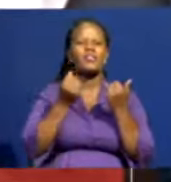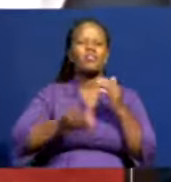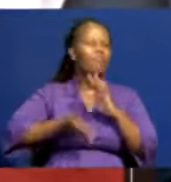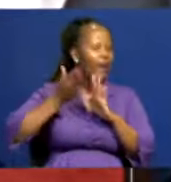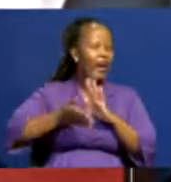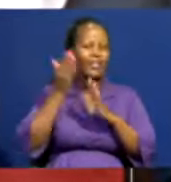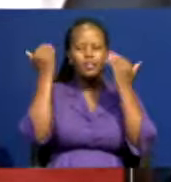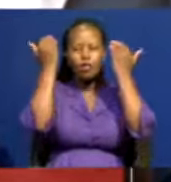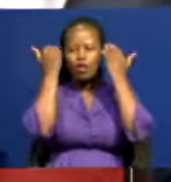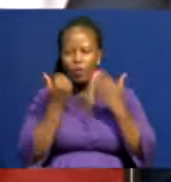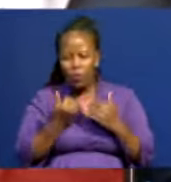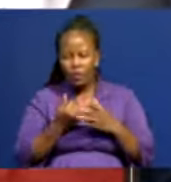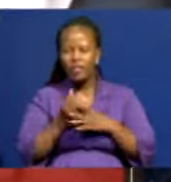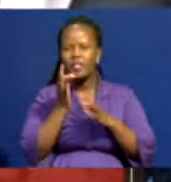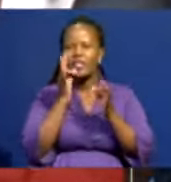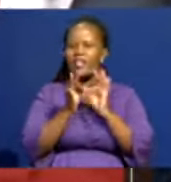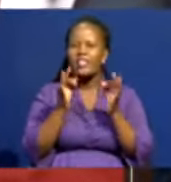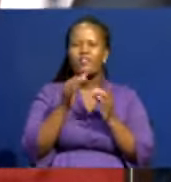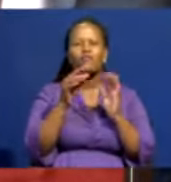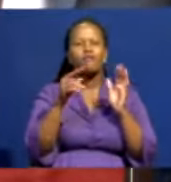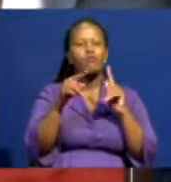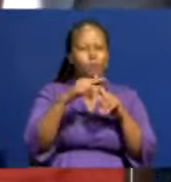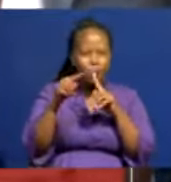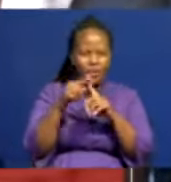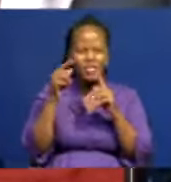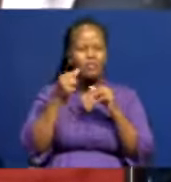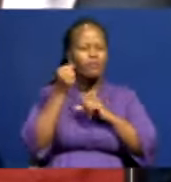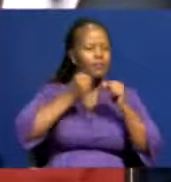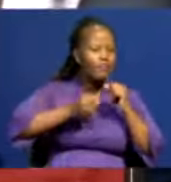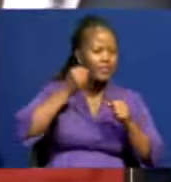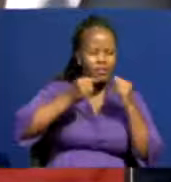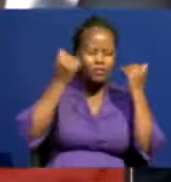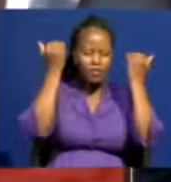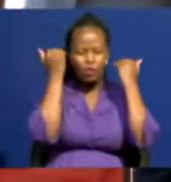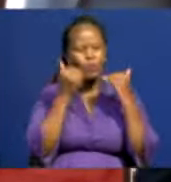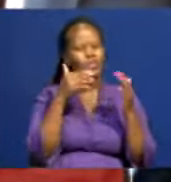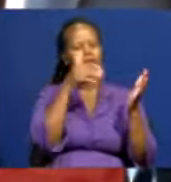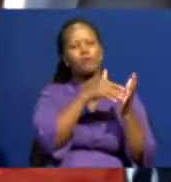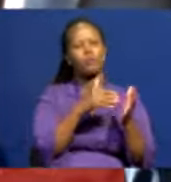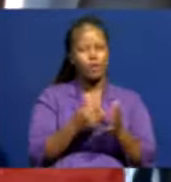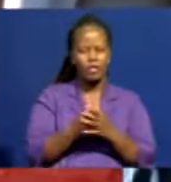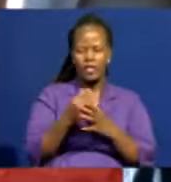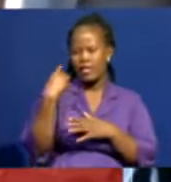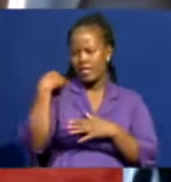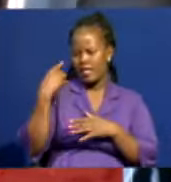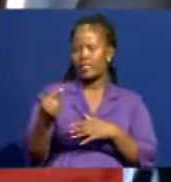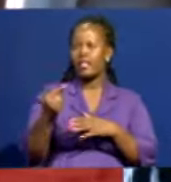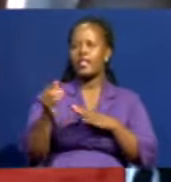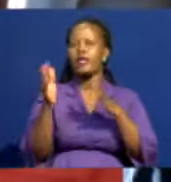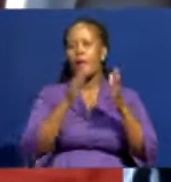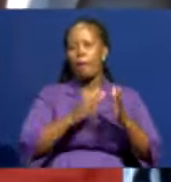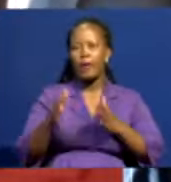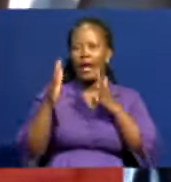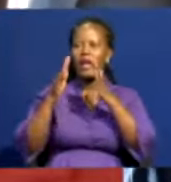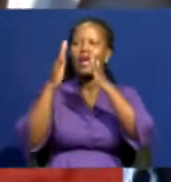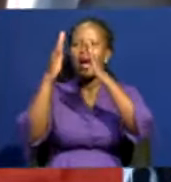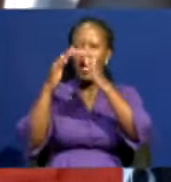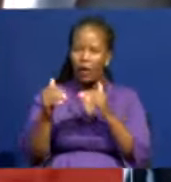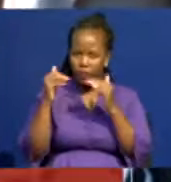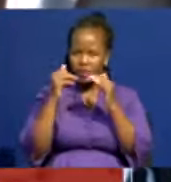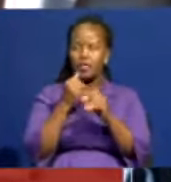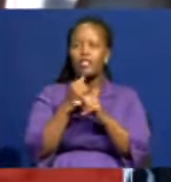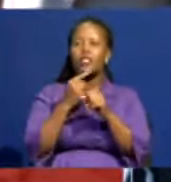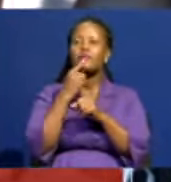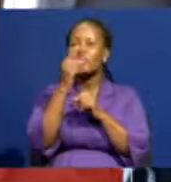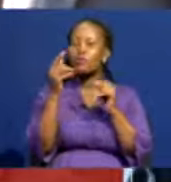kotini, wakiona kitu mzuri fulani inafanyika wanaenda kupinga. Juzi tumeweka mpango ya housing, ya kupanga